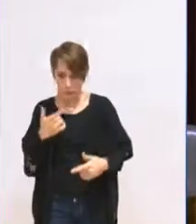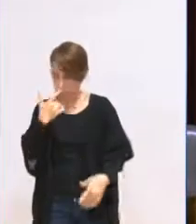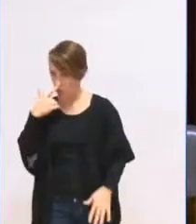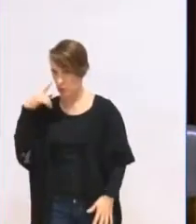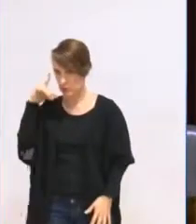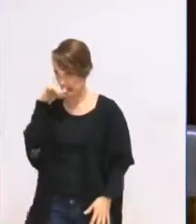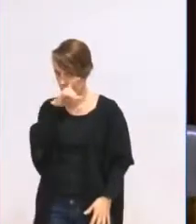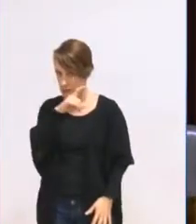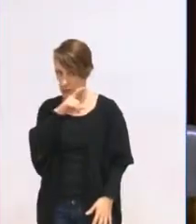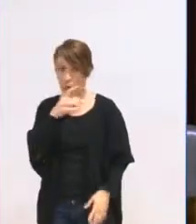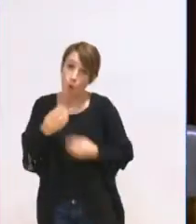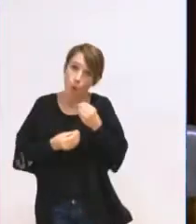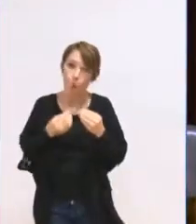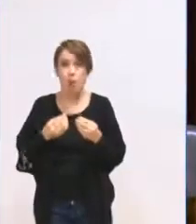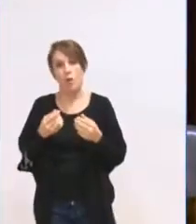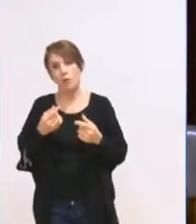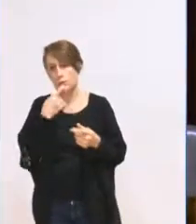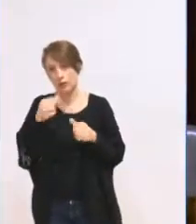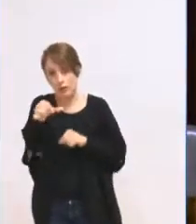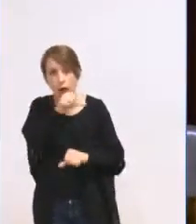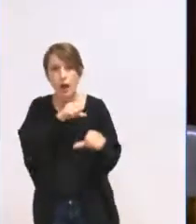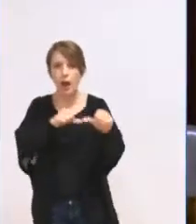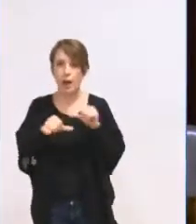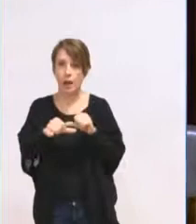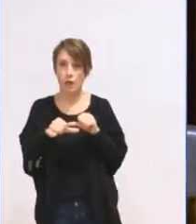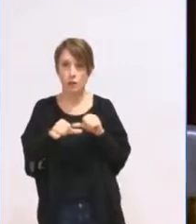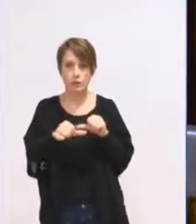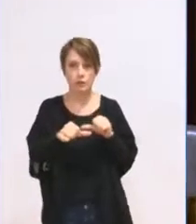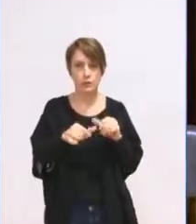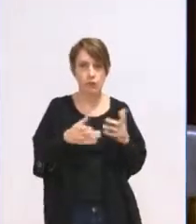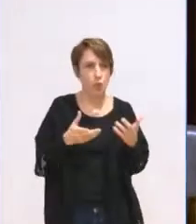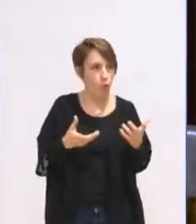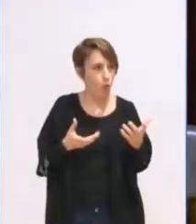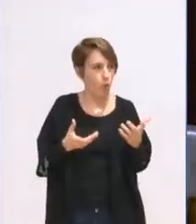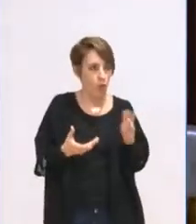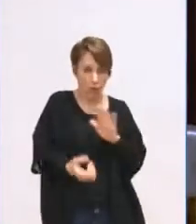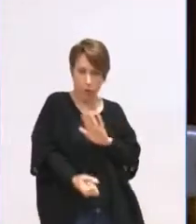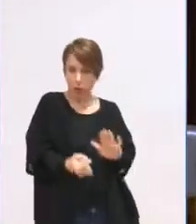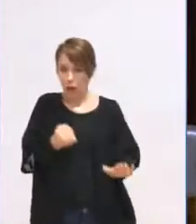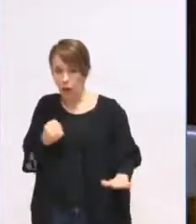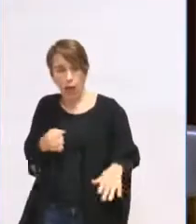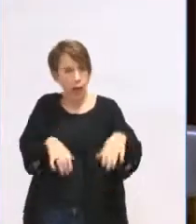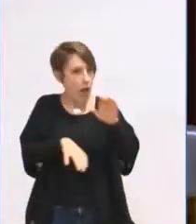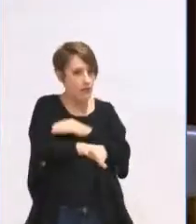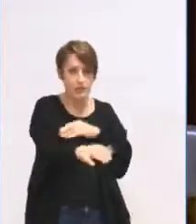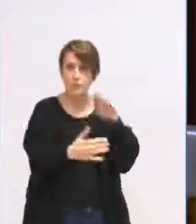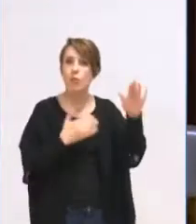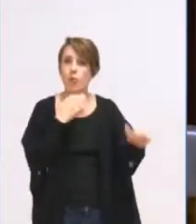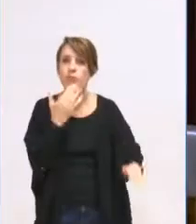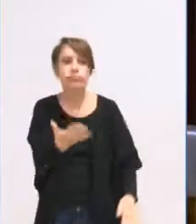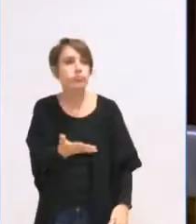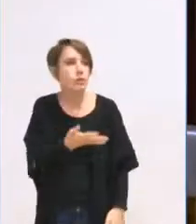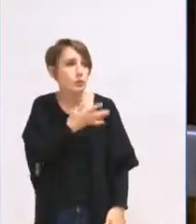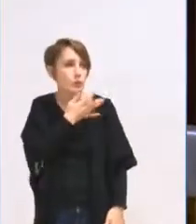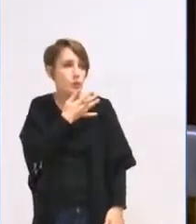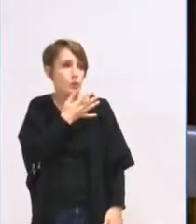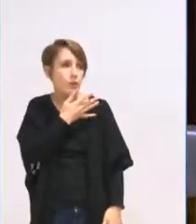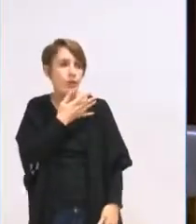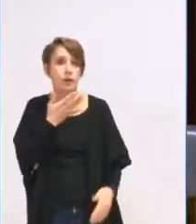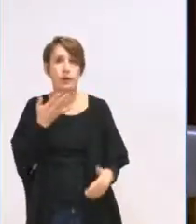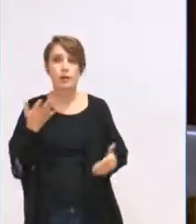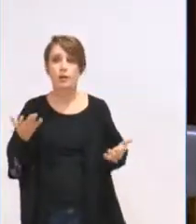risquent d'être compliquées en matière au moins d'étalement de l'investissement sur la durée. Ça n'est donc pas quelque chose qui